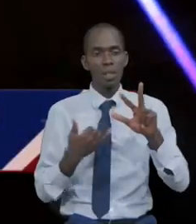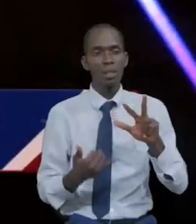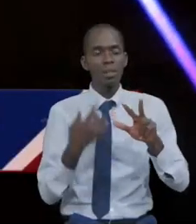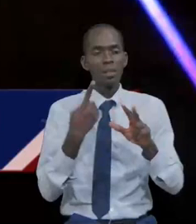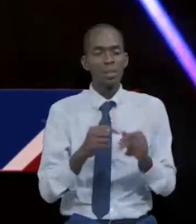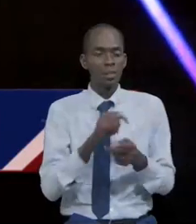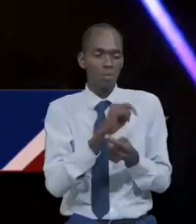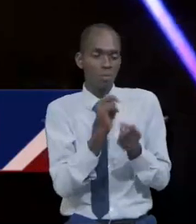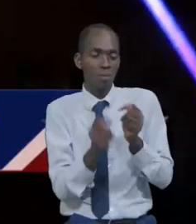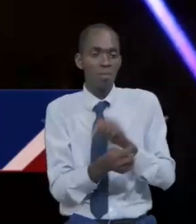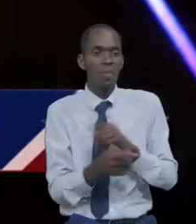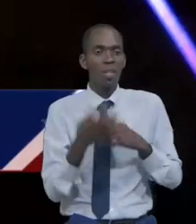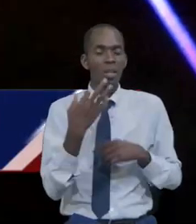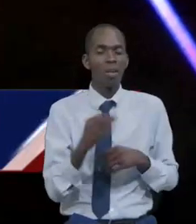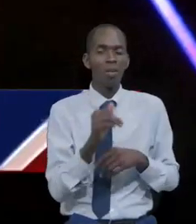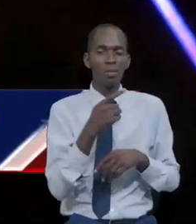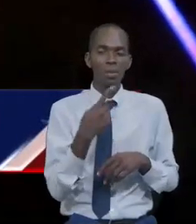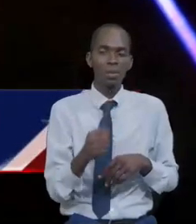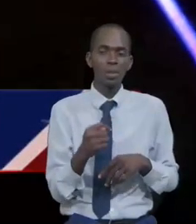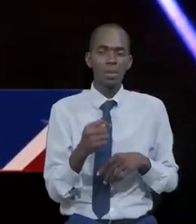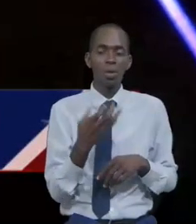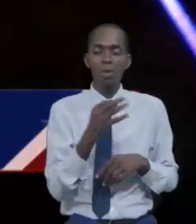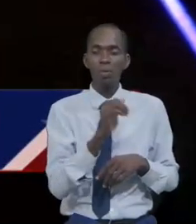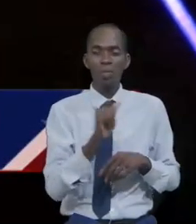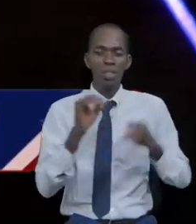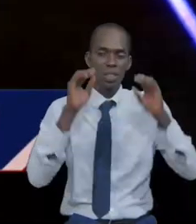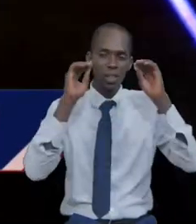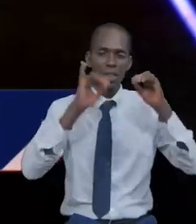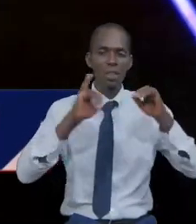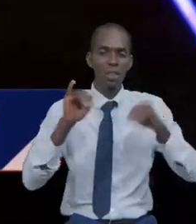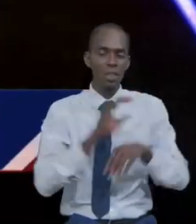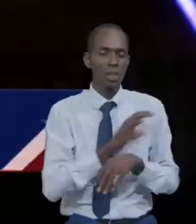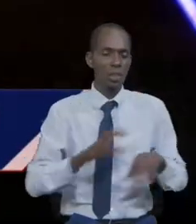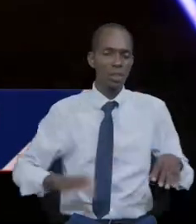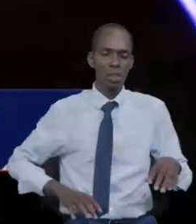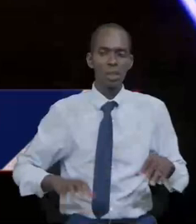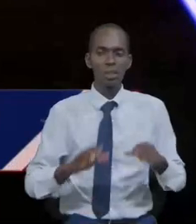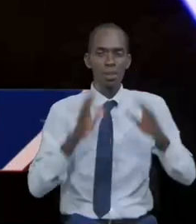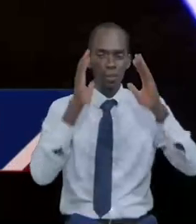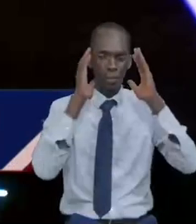transformation d'un serviteur qui enseigne la parole centrée sur Christ.